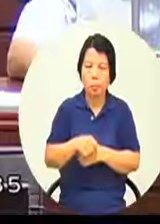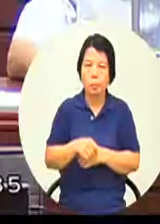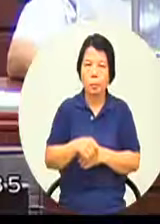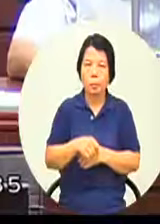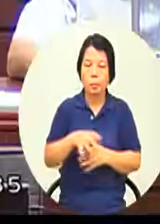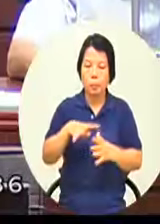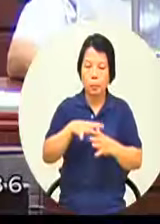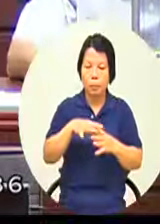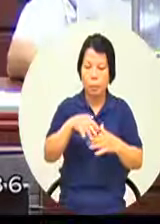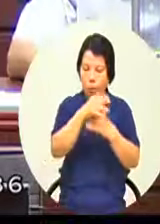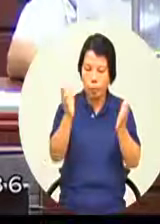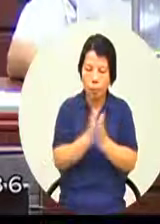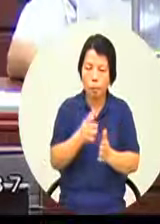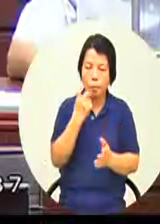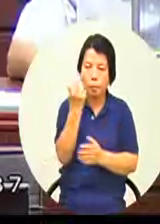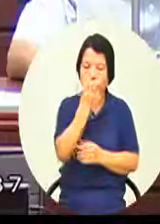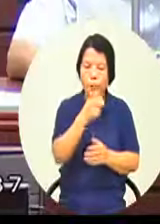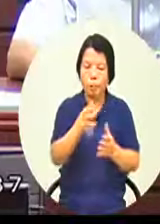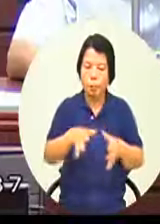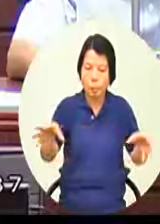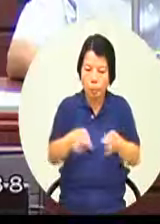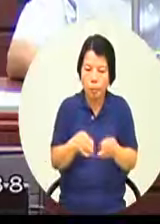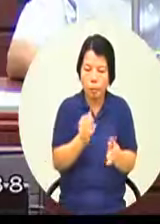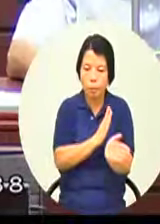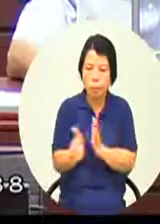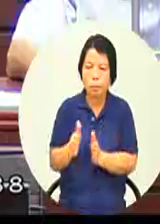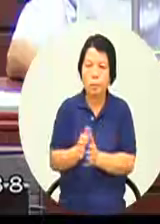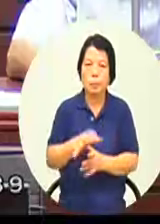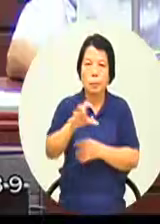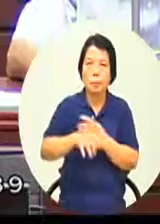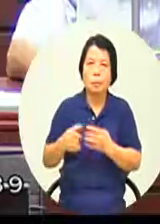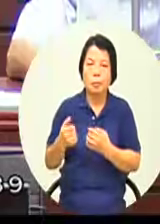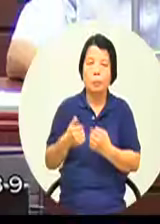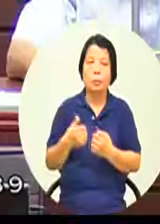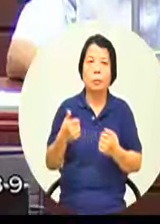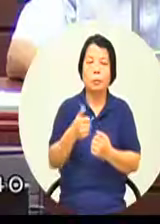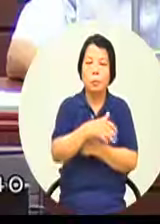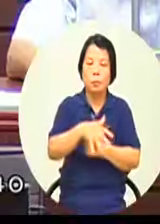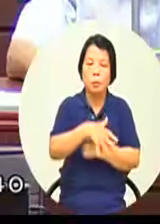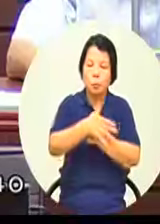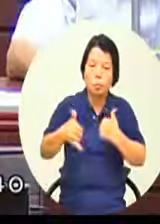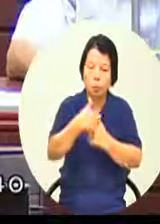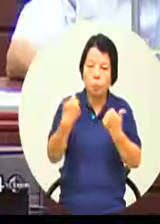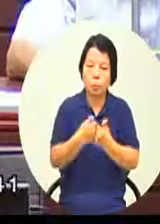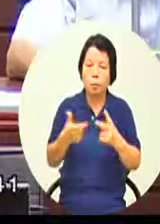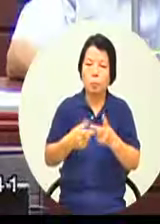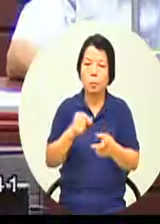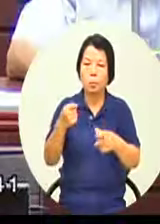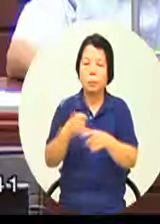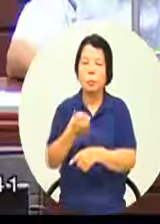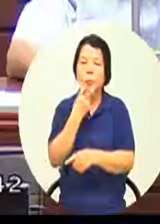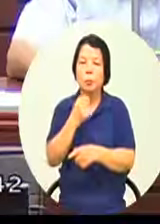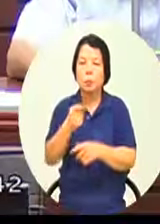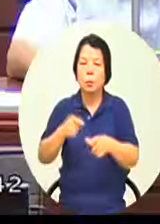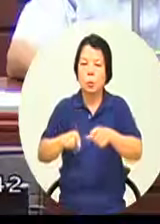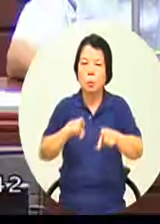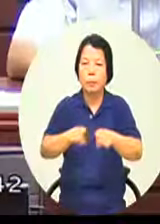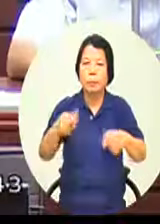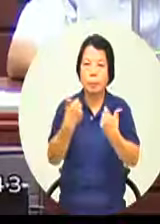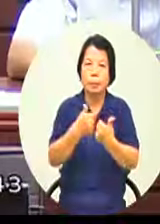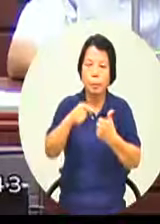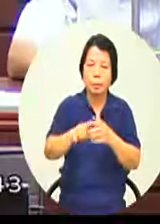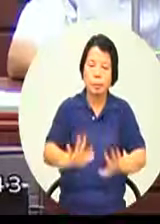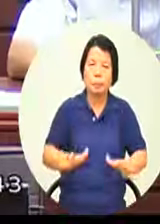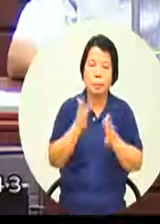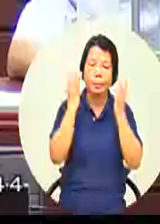检调单位他会做一个总整理。那么农委会跟我们的公平会，中央的公平会呢，他针对整个现在市场机制的